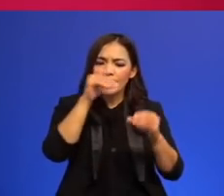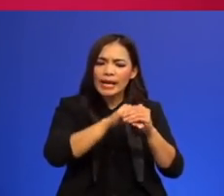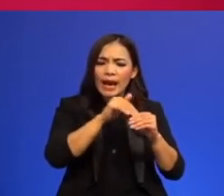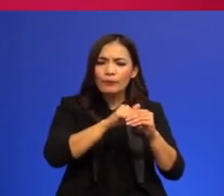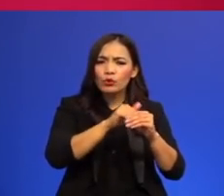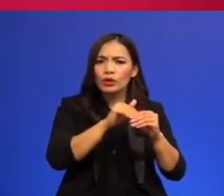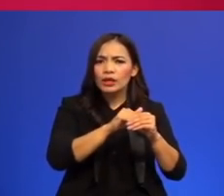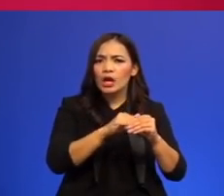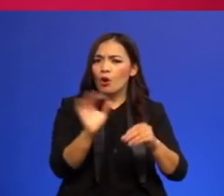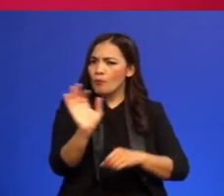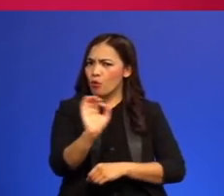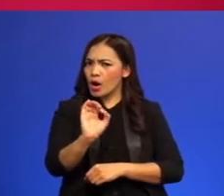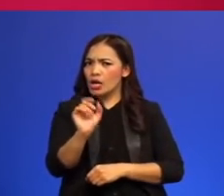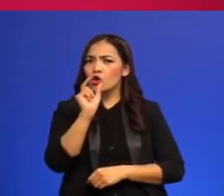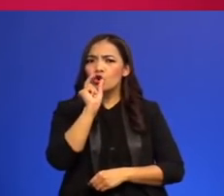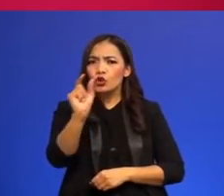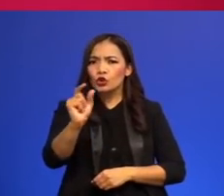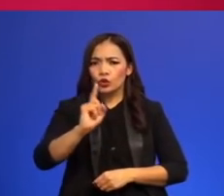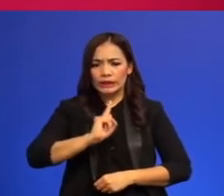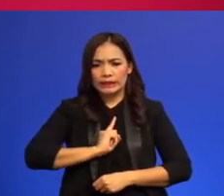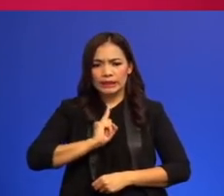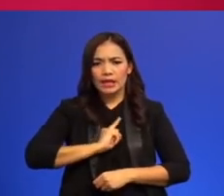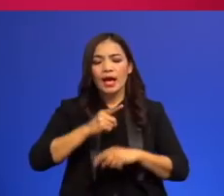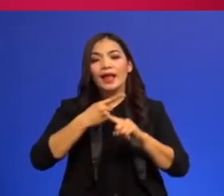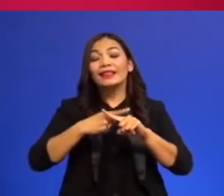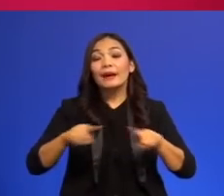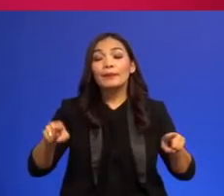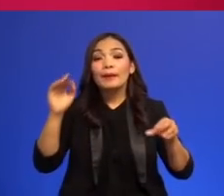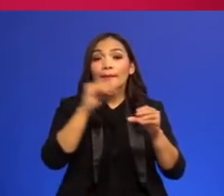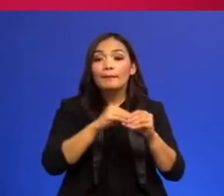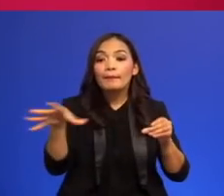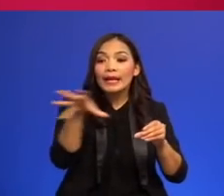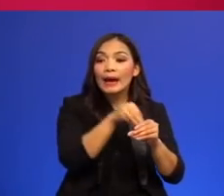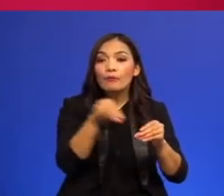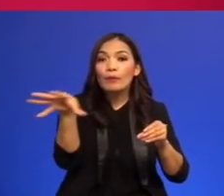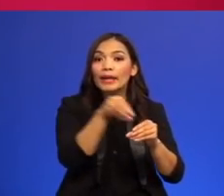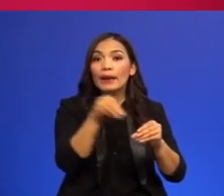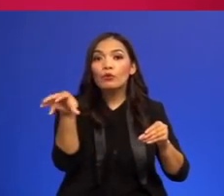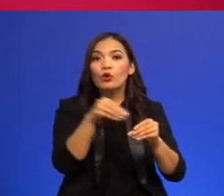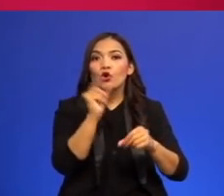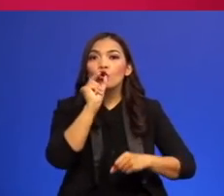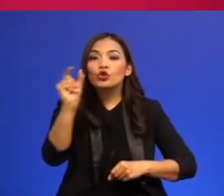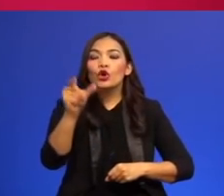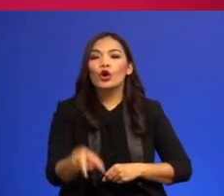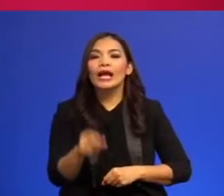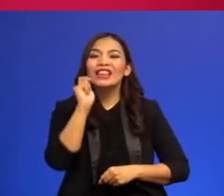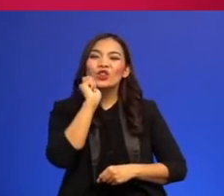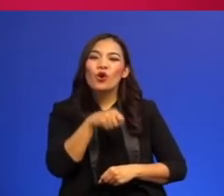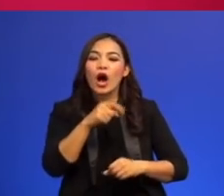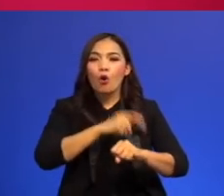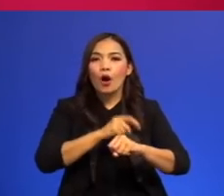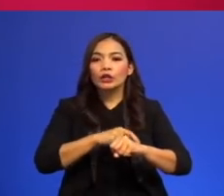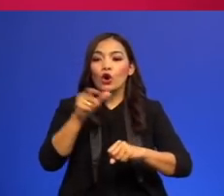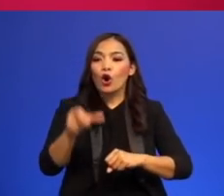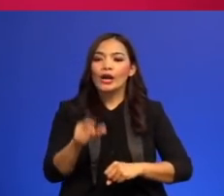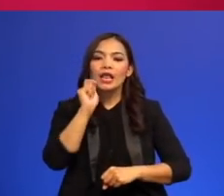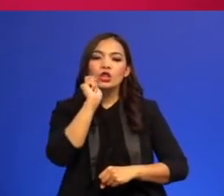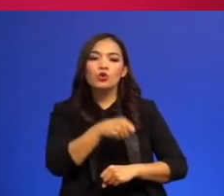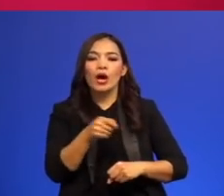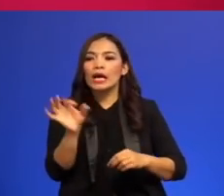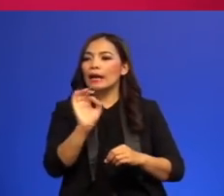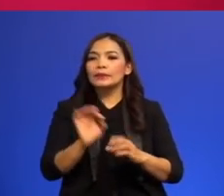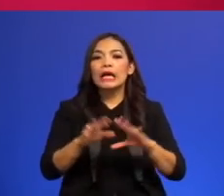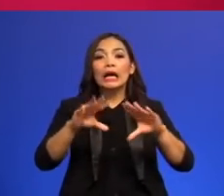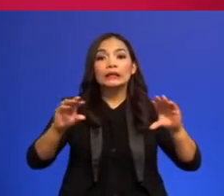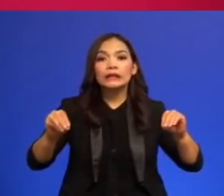menabunglah bukan hanya untuk dirimu dan anakmu, tapi menabunglah juga untuk orang tuamu. Suatu hari kelak orang tuamu sudah tidak bisa cari